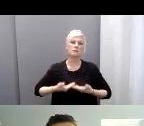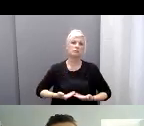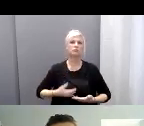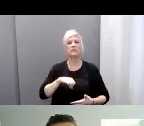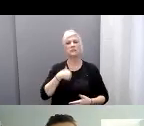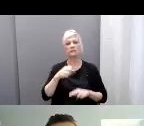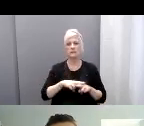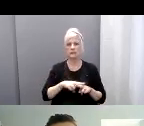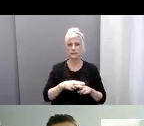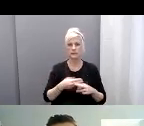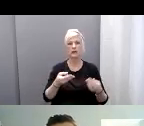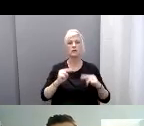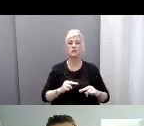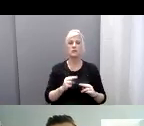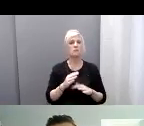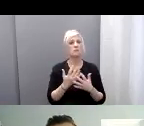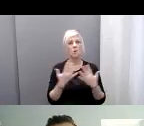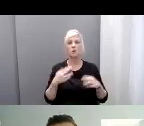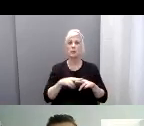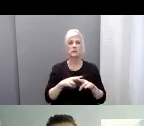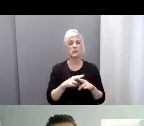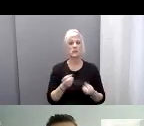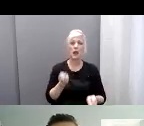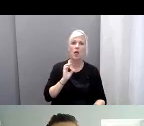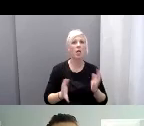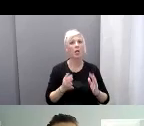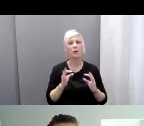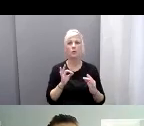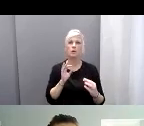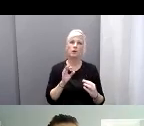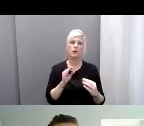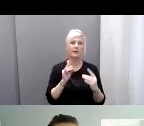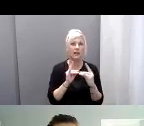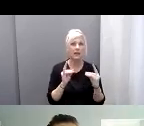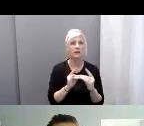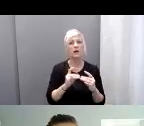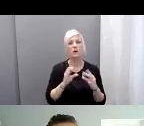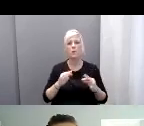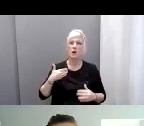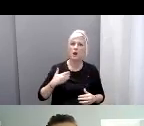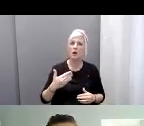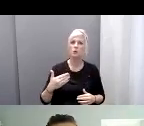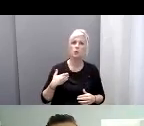är osäkra kring dating, sex och relationer, hur det funkar och så vidare.